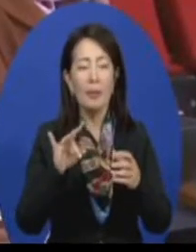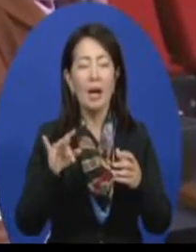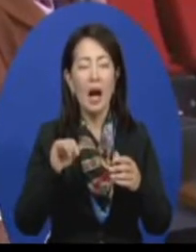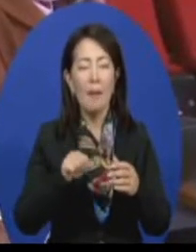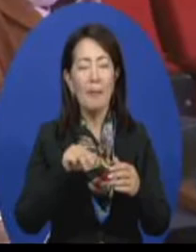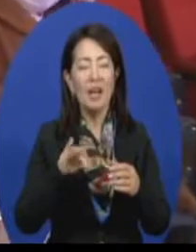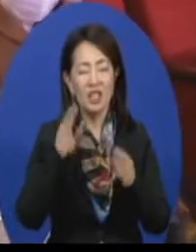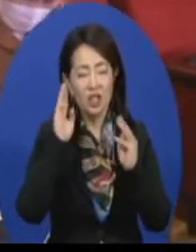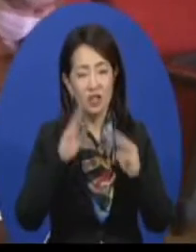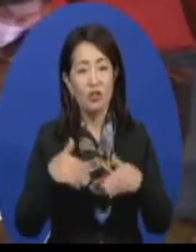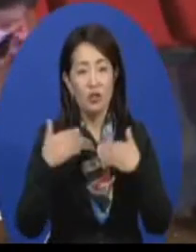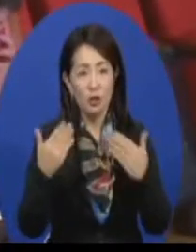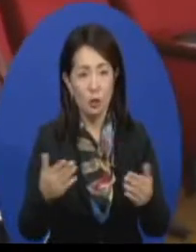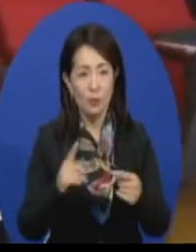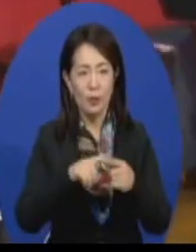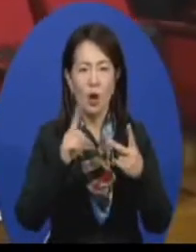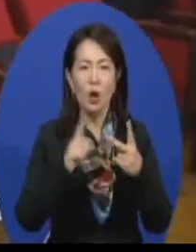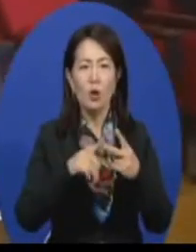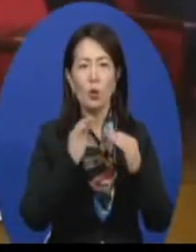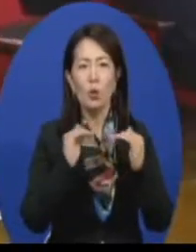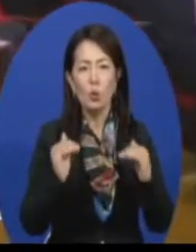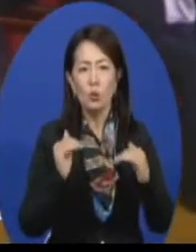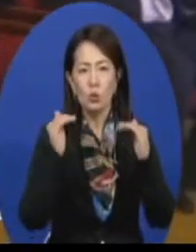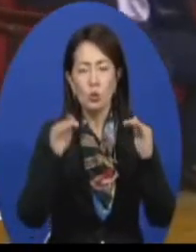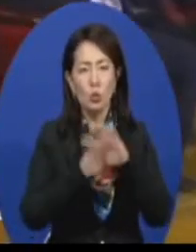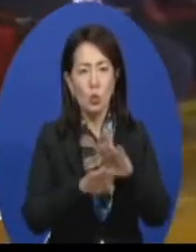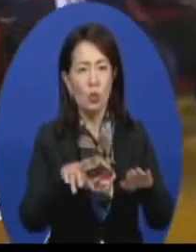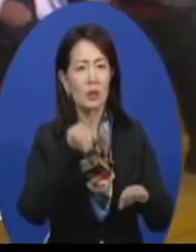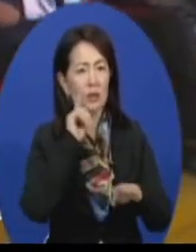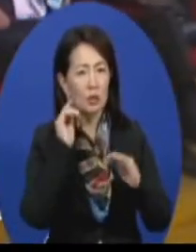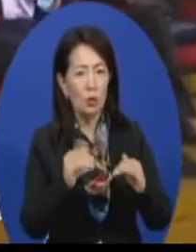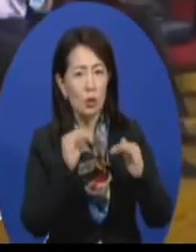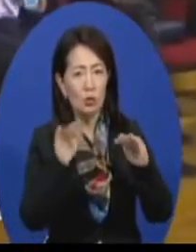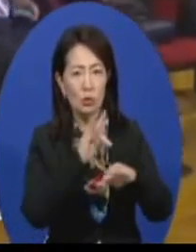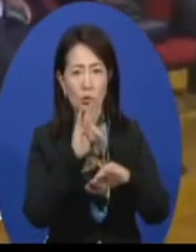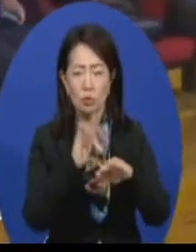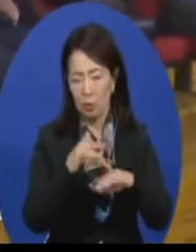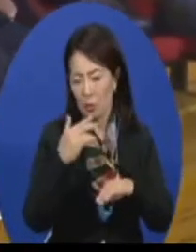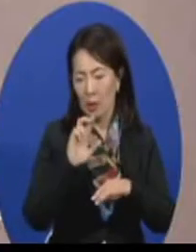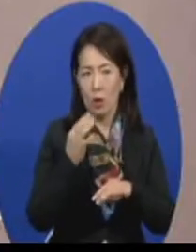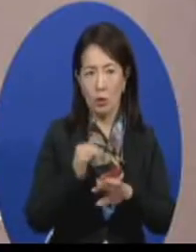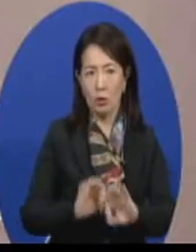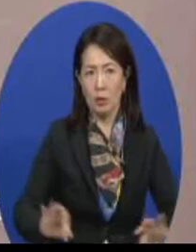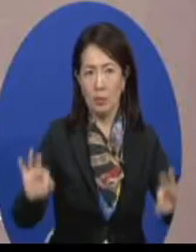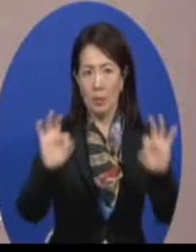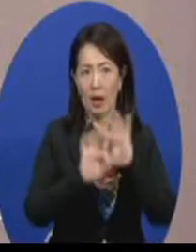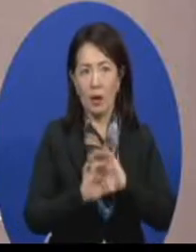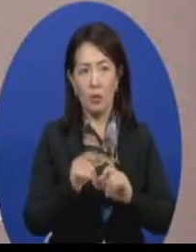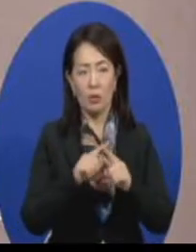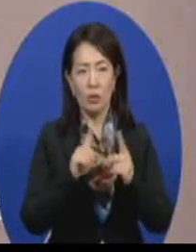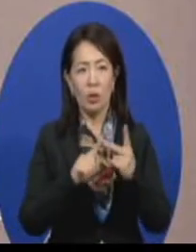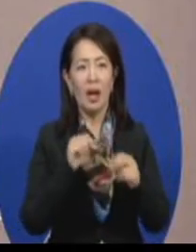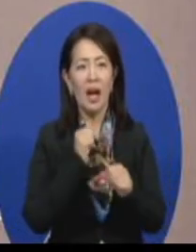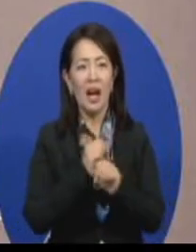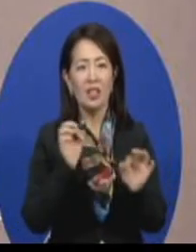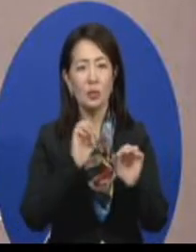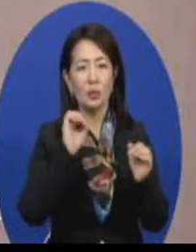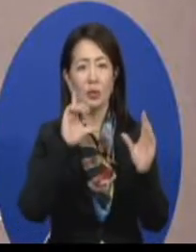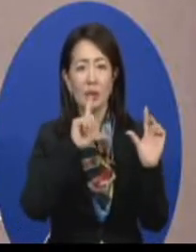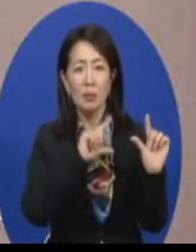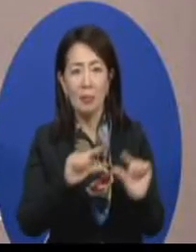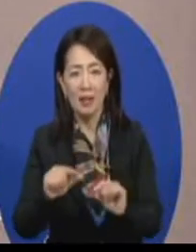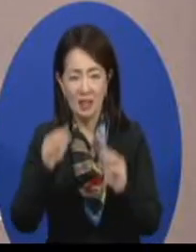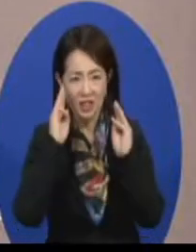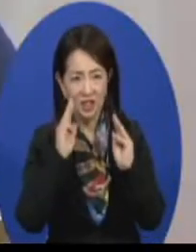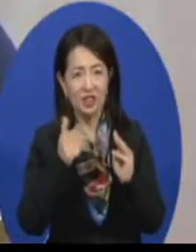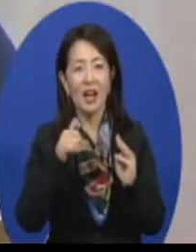Дараагийн том шийдлийн асуудал бол хүний хөгжил. Хүүхэд залуусыг хөгжүүлэх төв Баян Өлгийн аймагт байхгүй. Харин ажилгүйдлийг багасгах шийдэл гарц байгааг